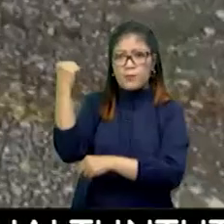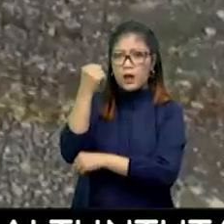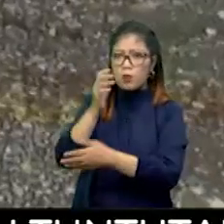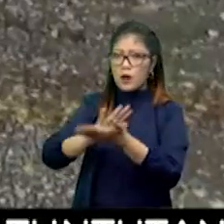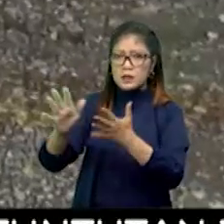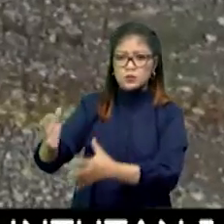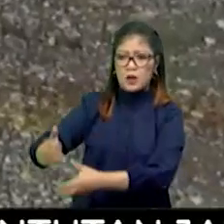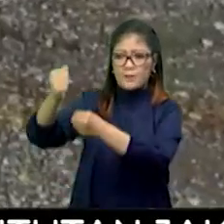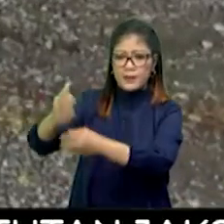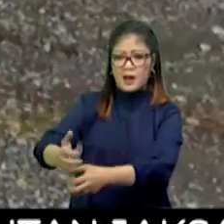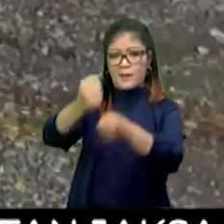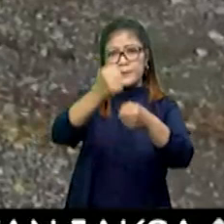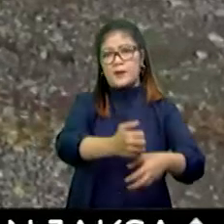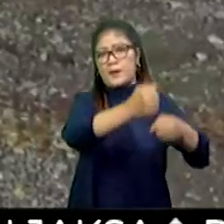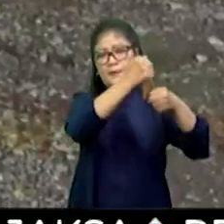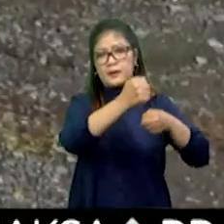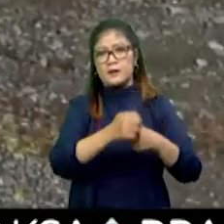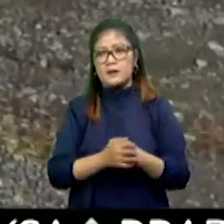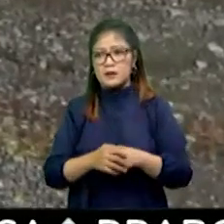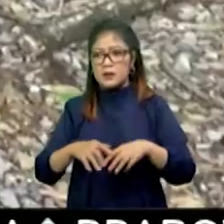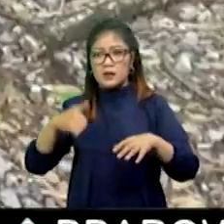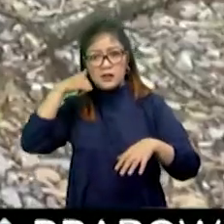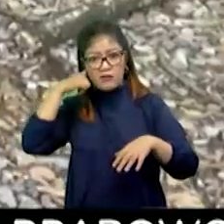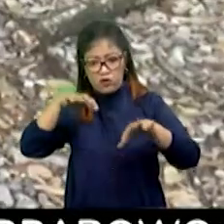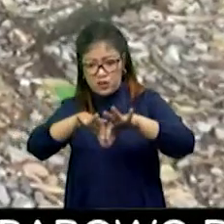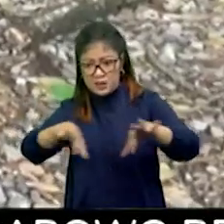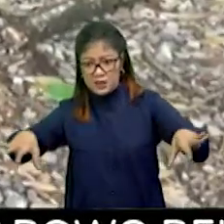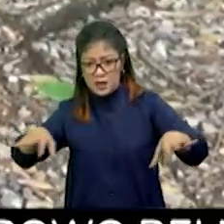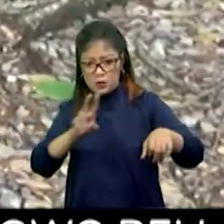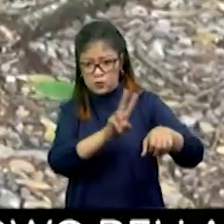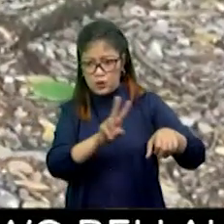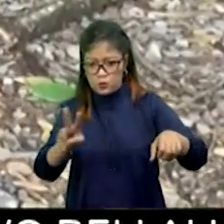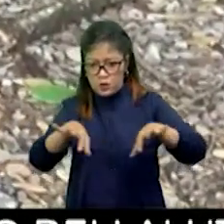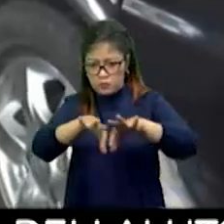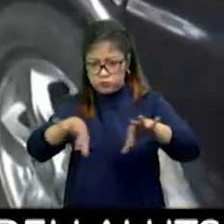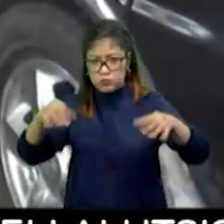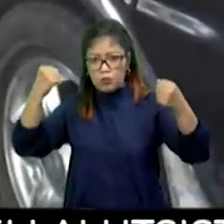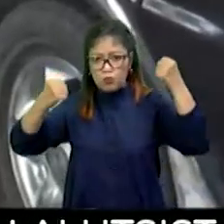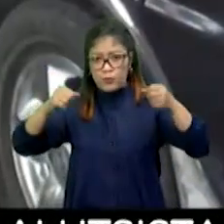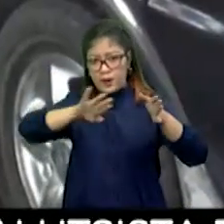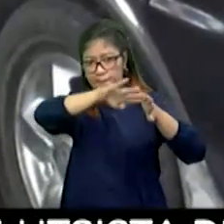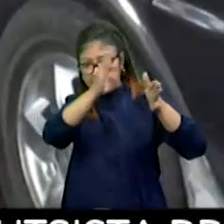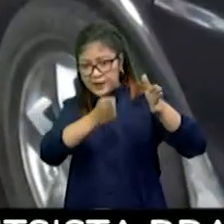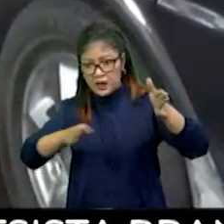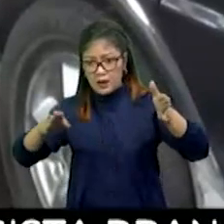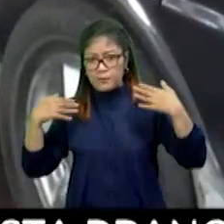Dari tangan pelaku, polisi menyita 22 batang tiang telepon, 2 mobil bak terbuka, dan rompi pekerja